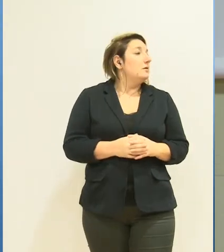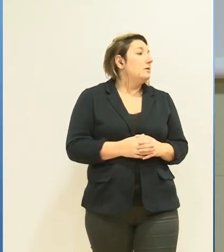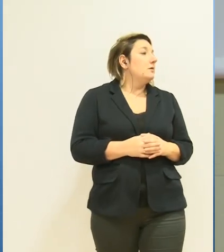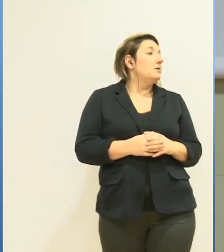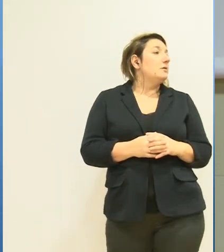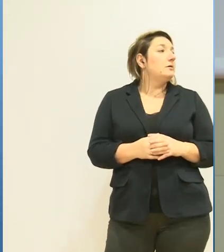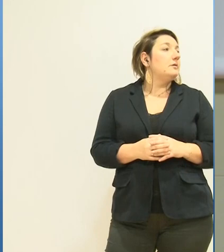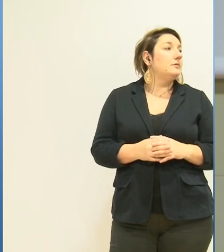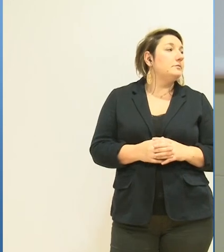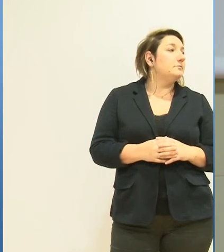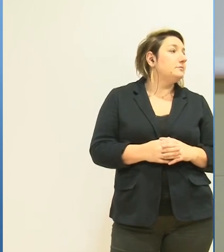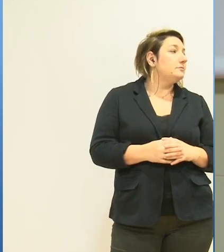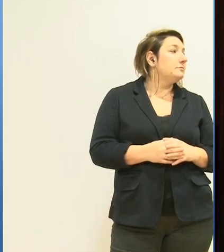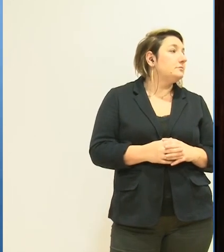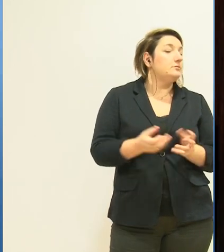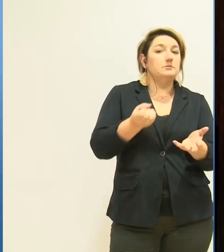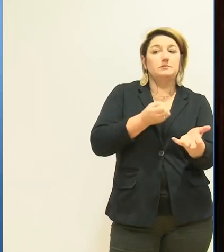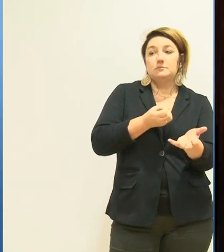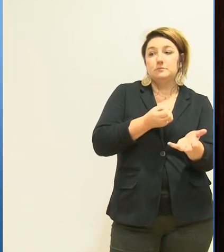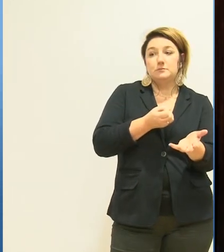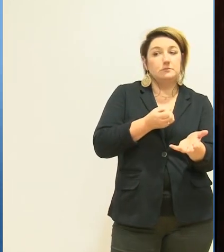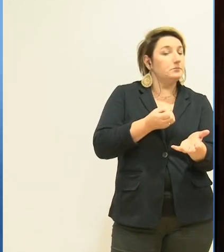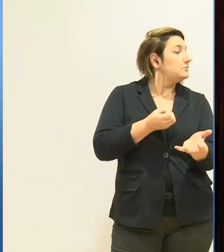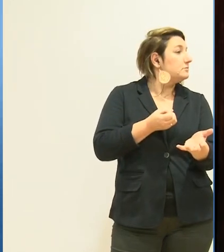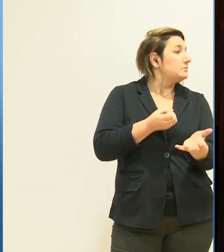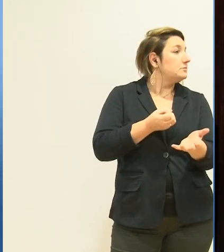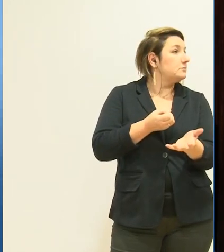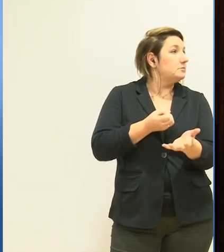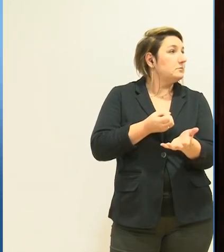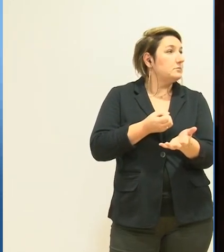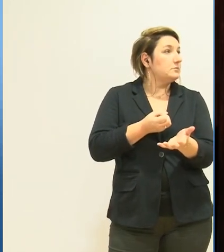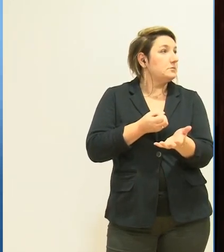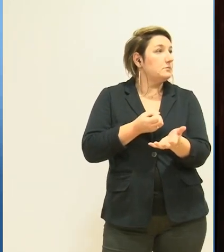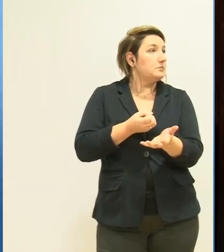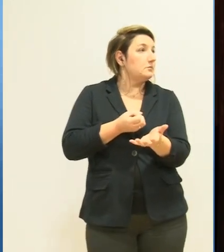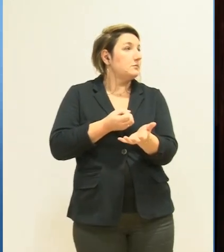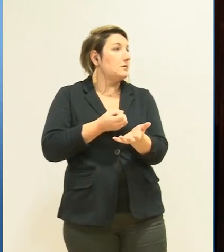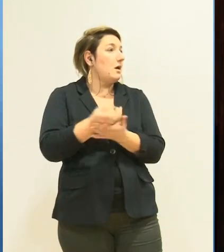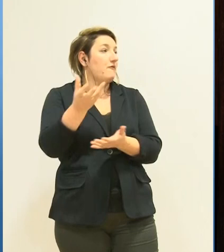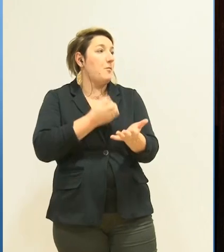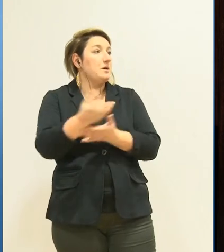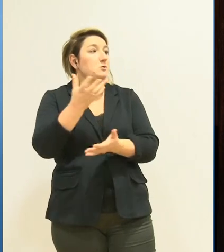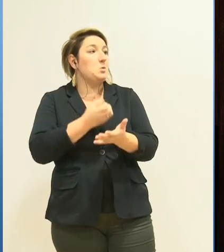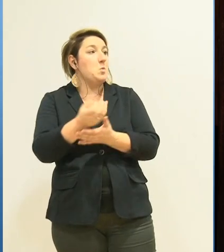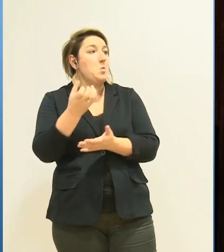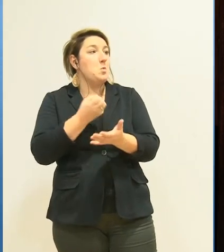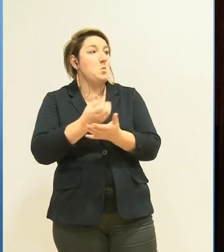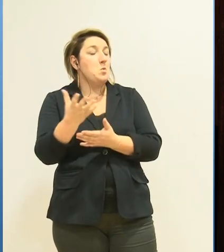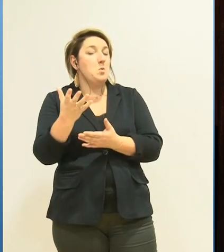quelques petits éléments pour conclure cette cette deuxième phase